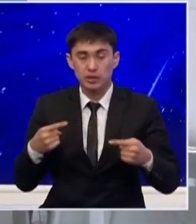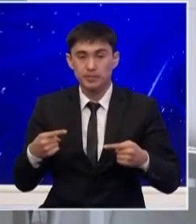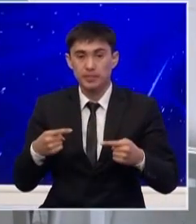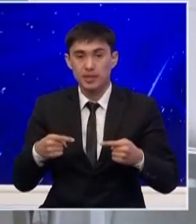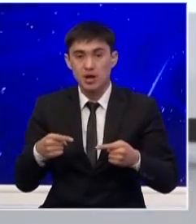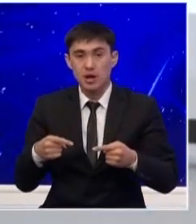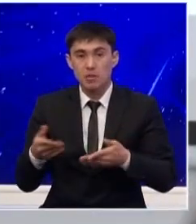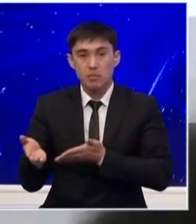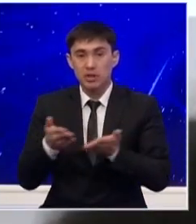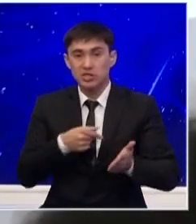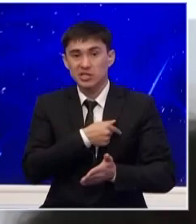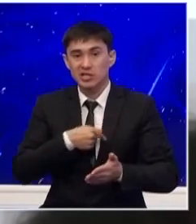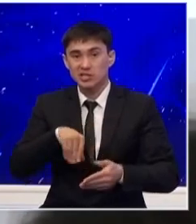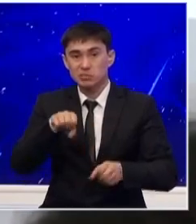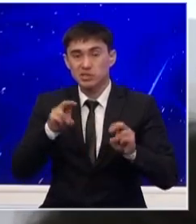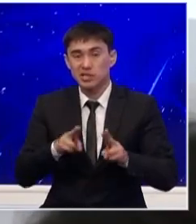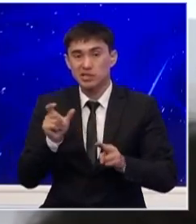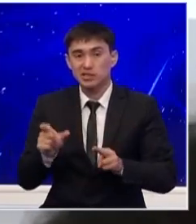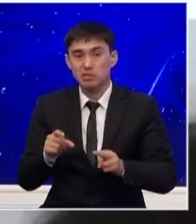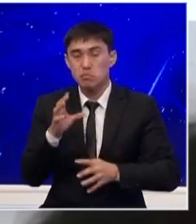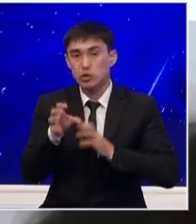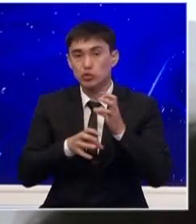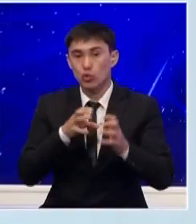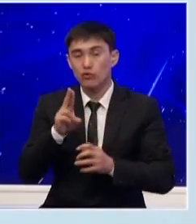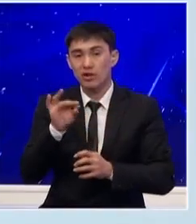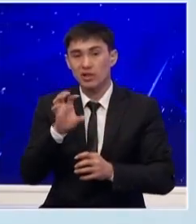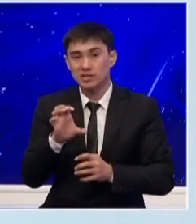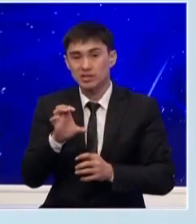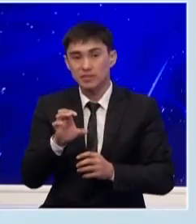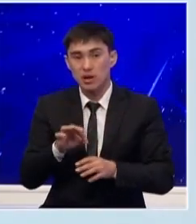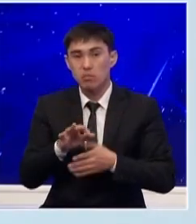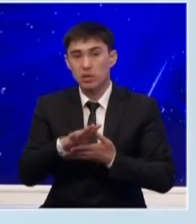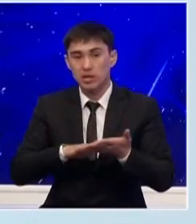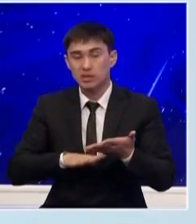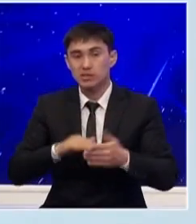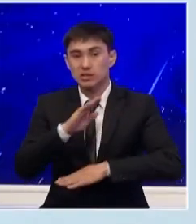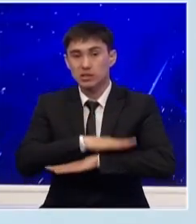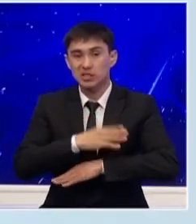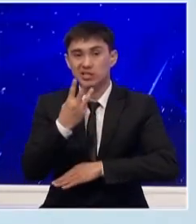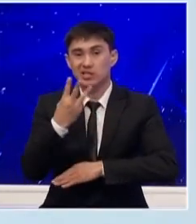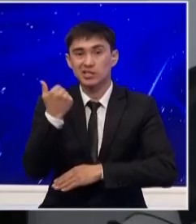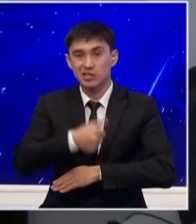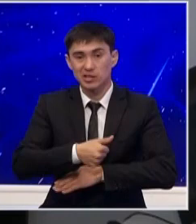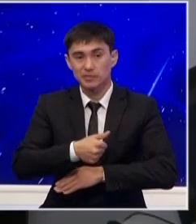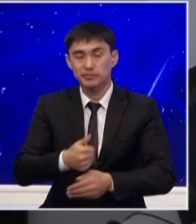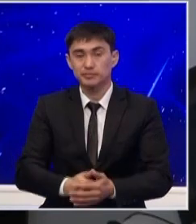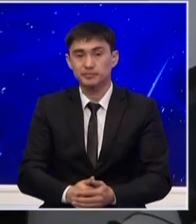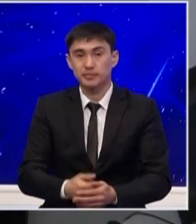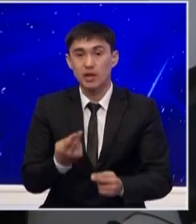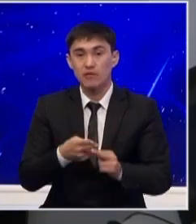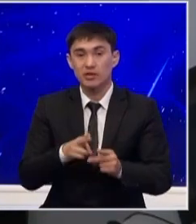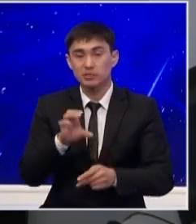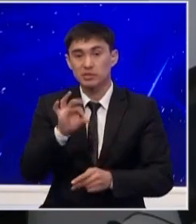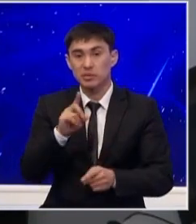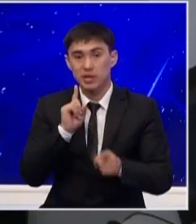тренеров приглашены сертифицированные специалисты международного класса. Продлятся занятия 3 недели. В данном семинаре у